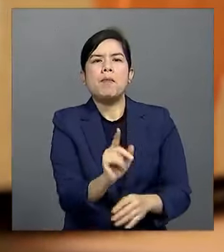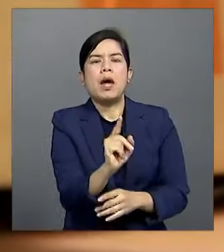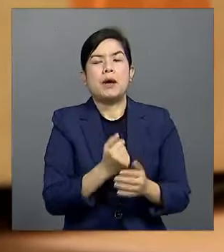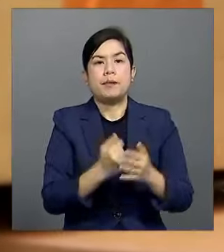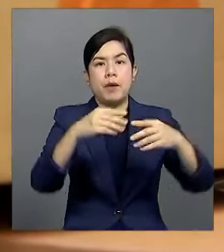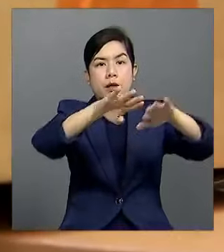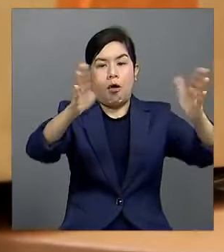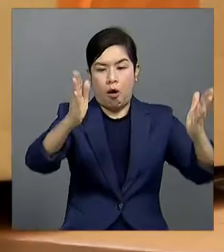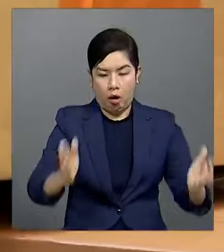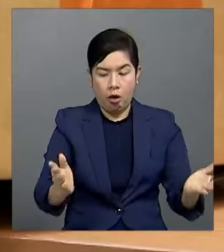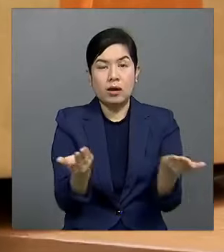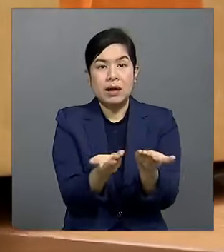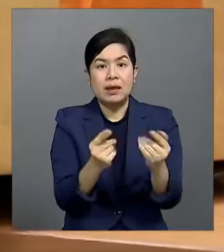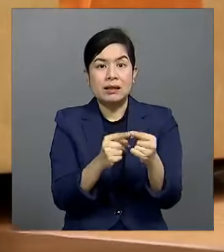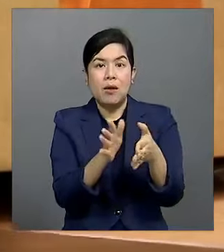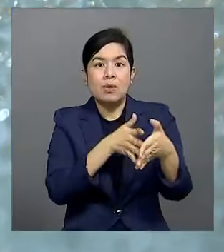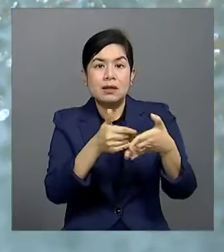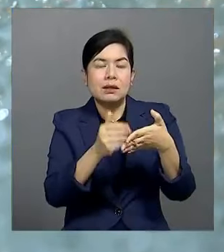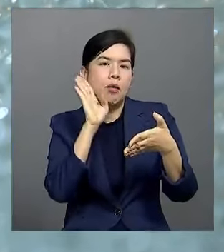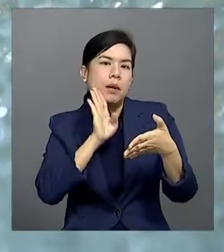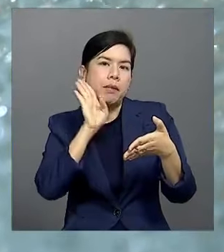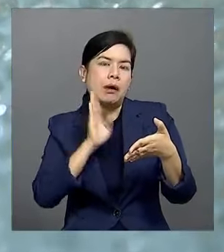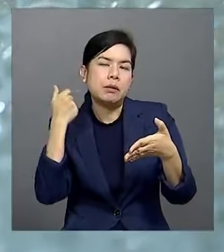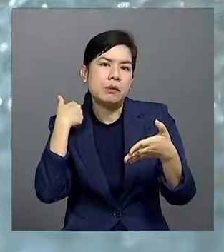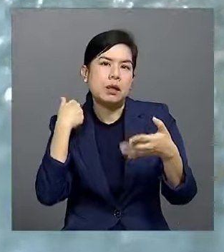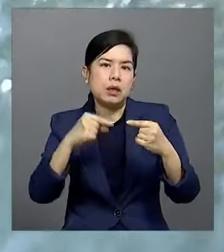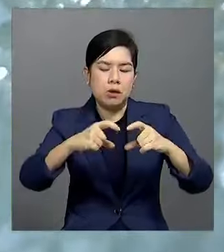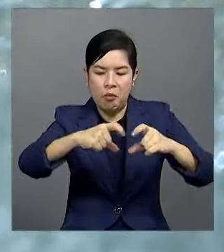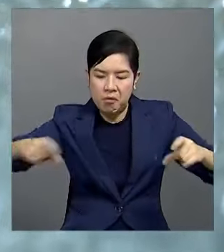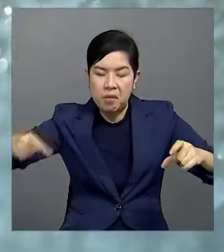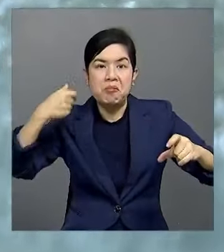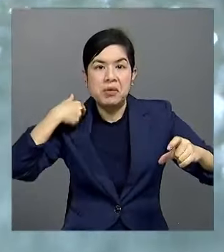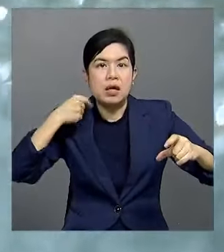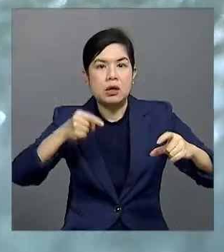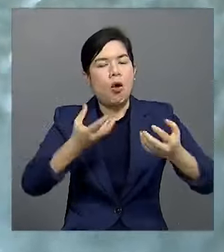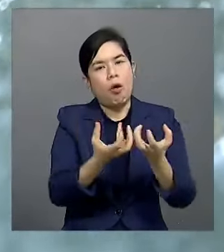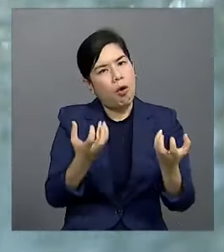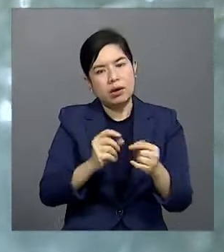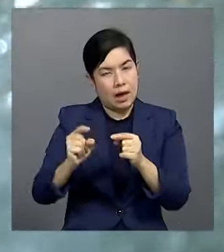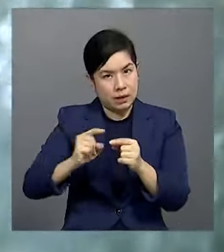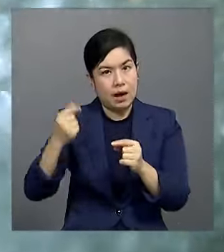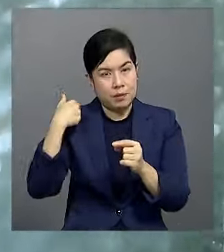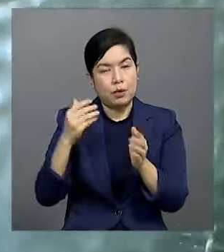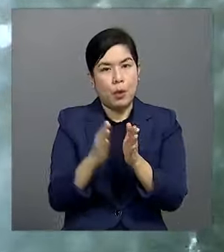ทลังกระดาษที่ห่อหุ้มฟิล์มพลาสติกและแถบกาววัสดุกันกระแทกพวกบับเบิ้ล